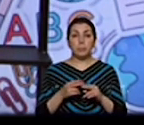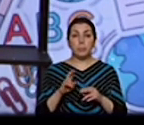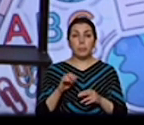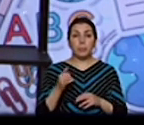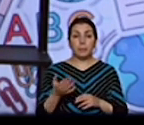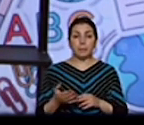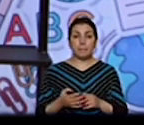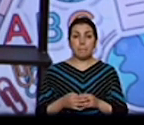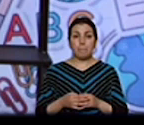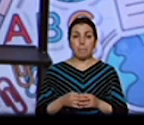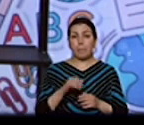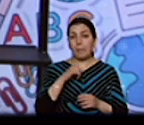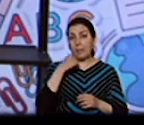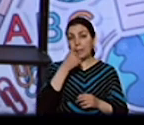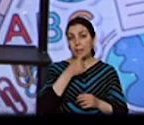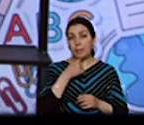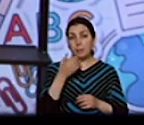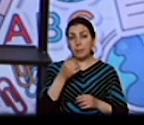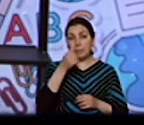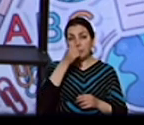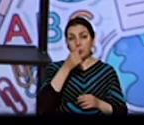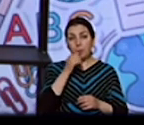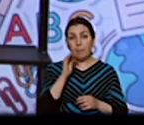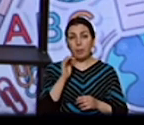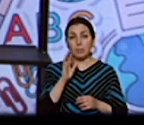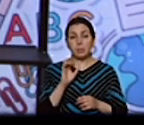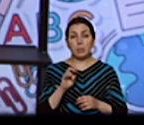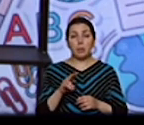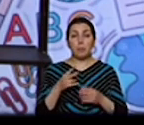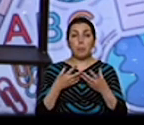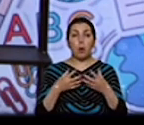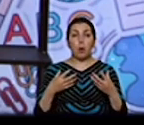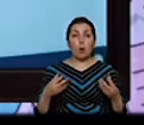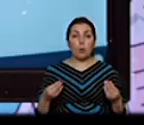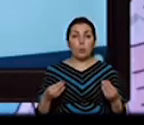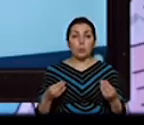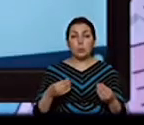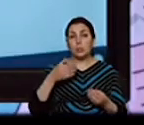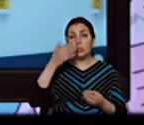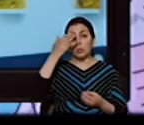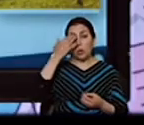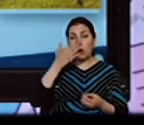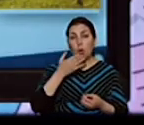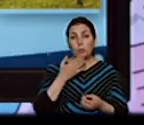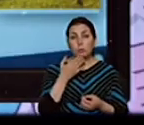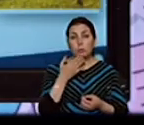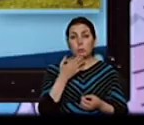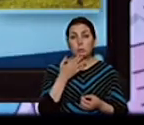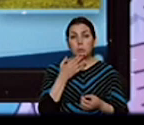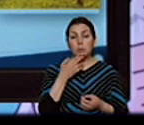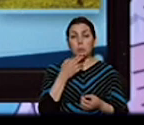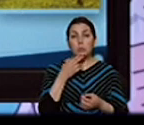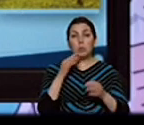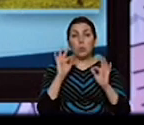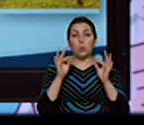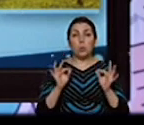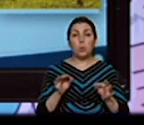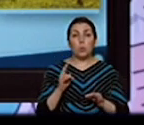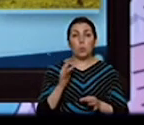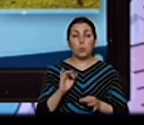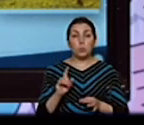bu yil fasllari. Bahor, yoz,